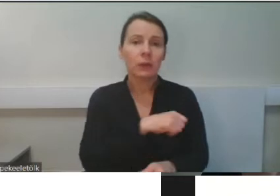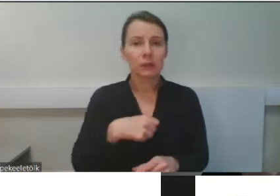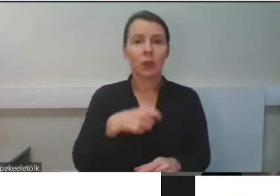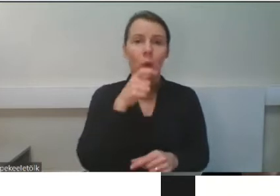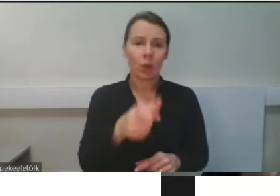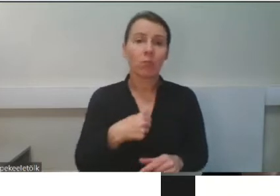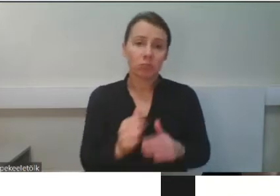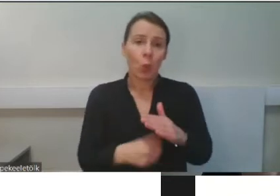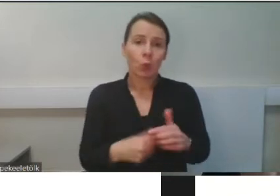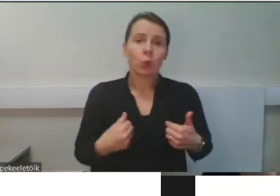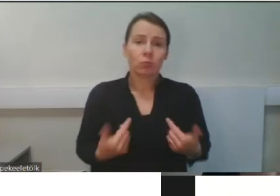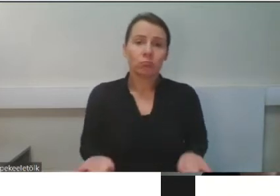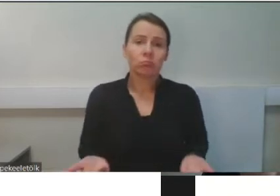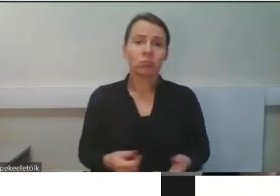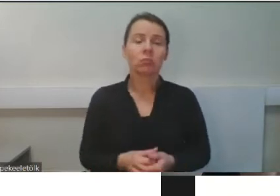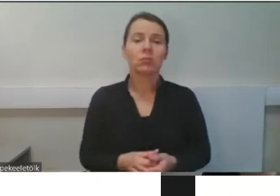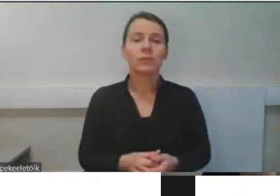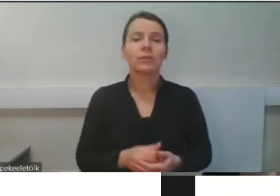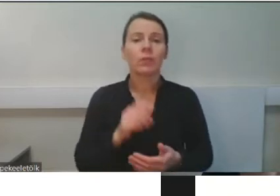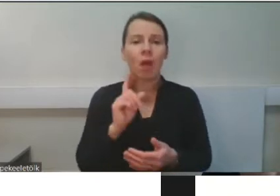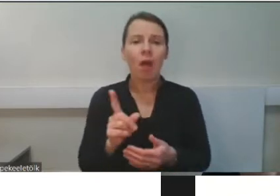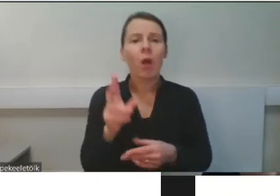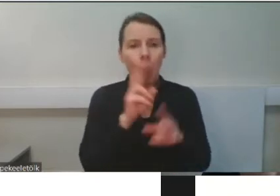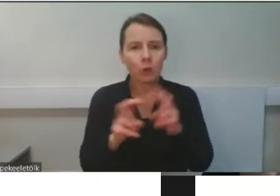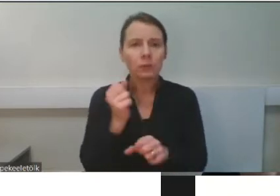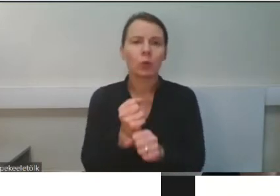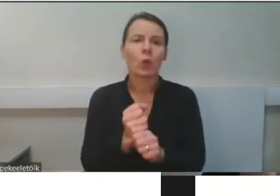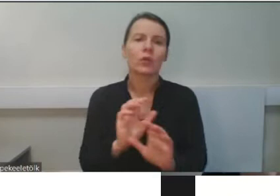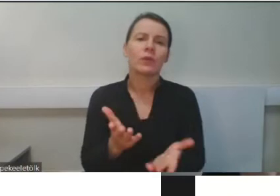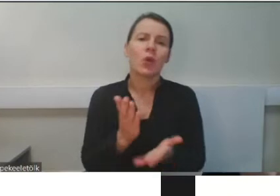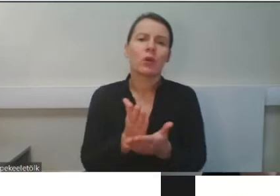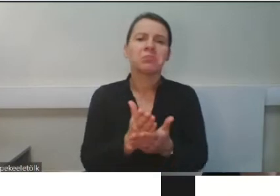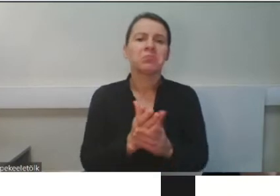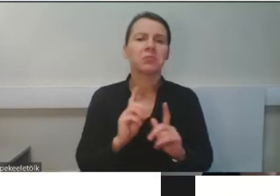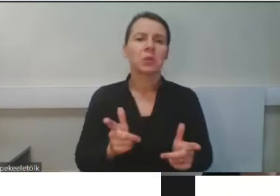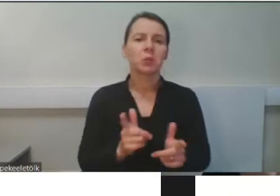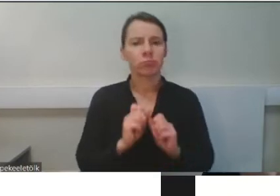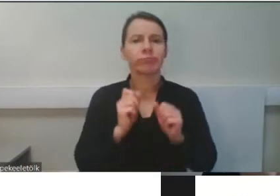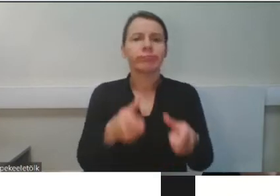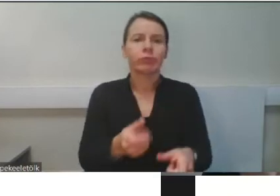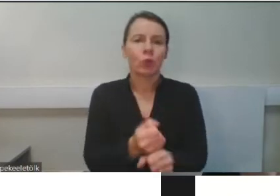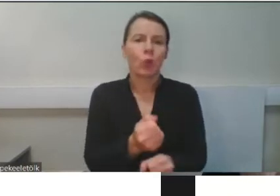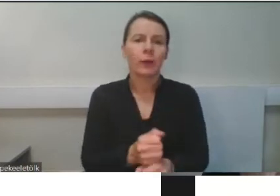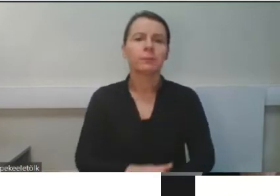inimesed. Ja sinisega olen siin teinud siis märkinud ära praegu